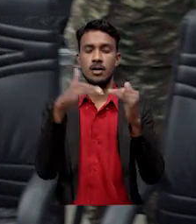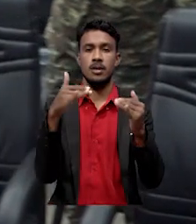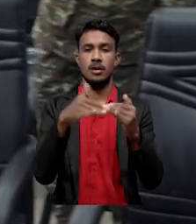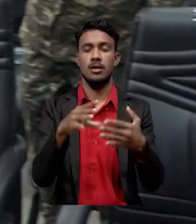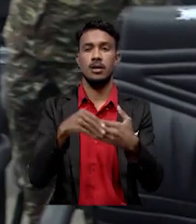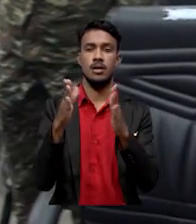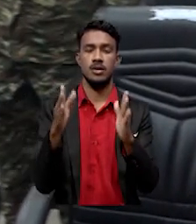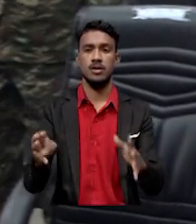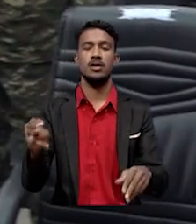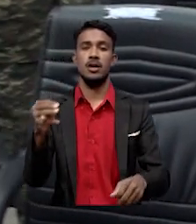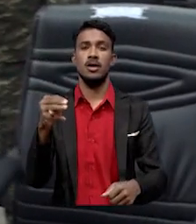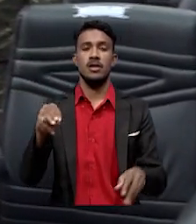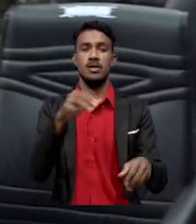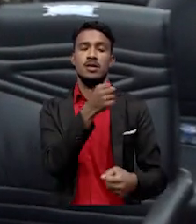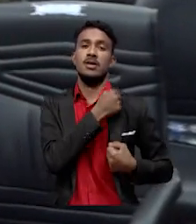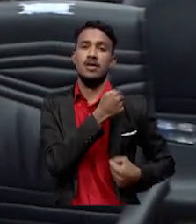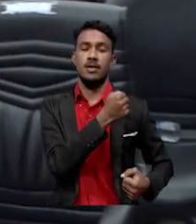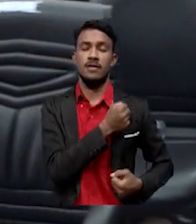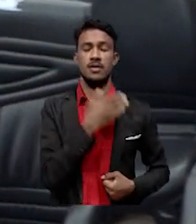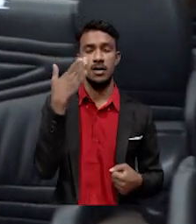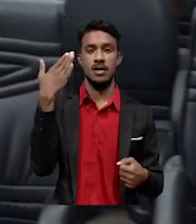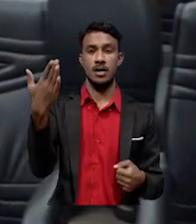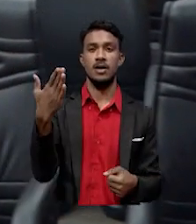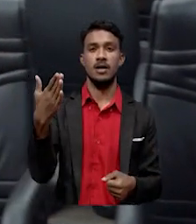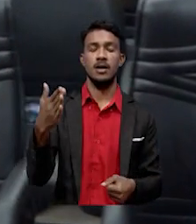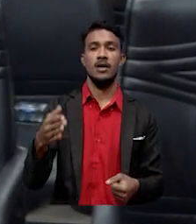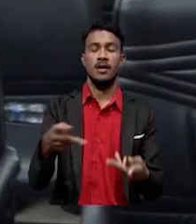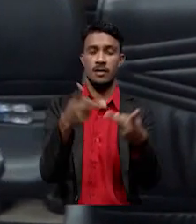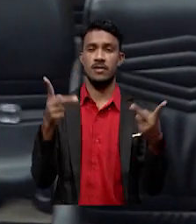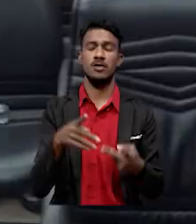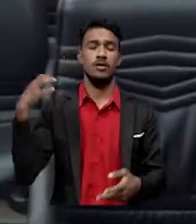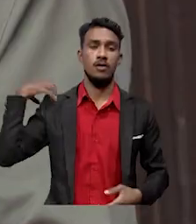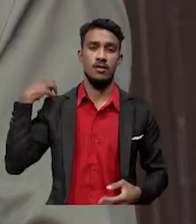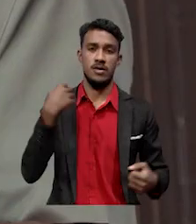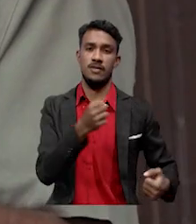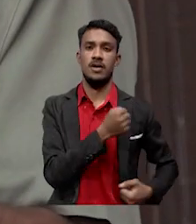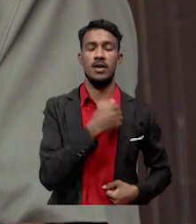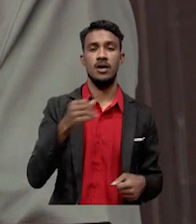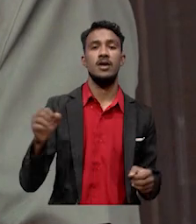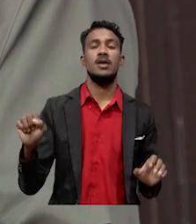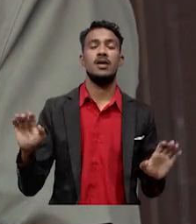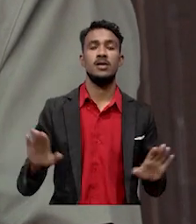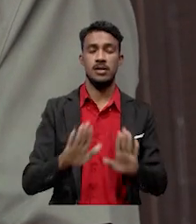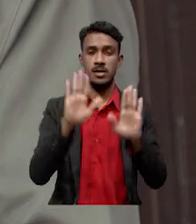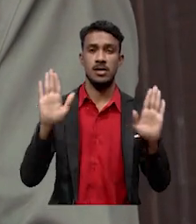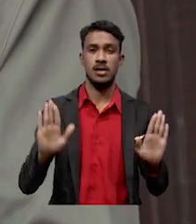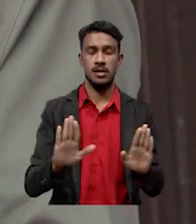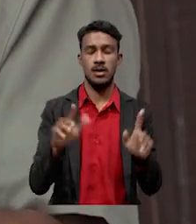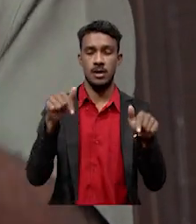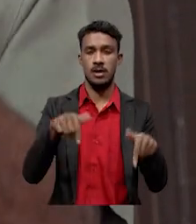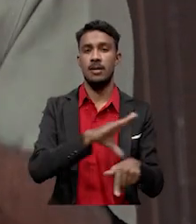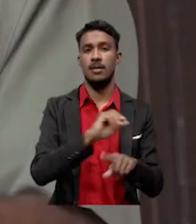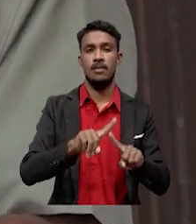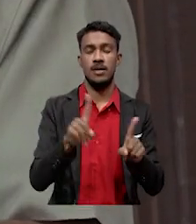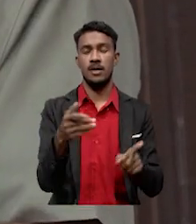Militar Kredibel no kompetenti iha kuartel Jenderal FFDTLI sesta semanane. Maske Konsel Superior Defesa no Seguranza